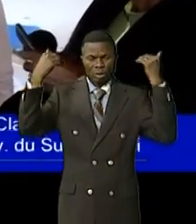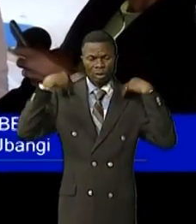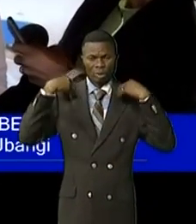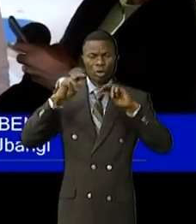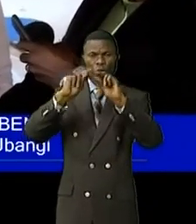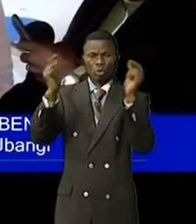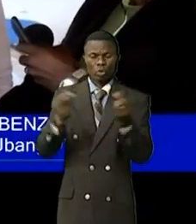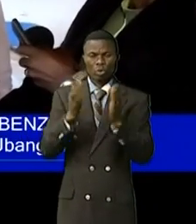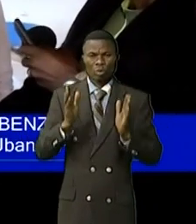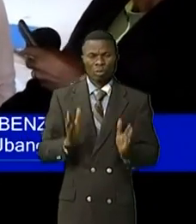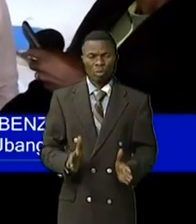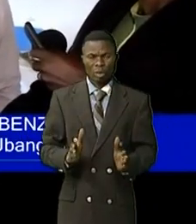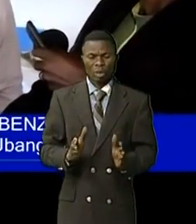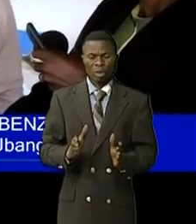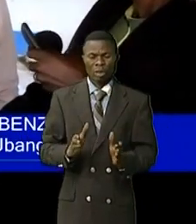groupement